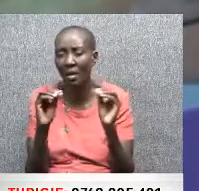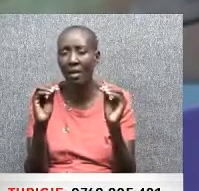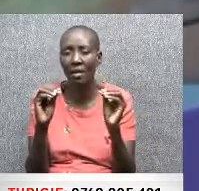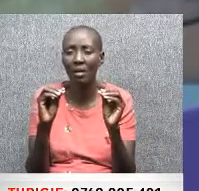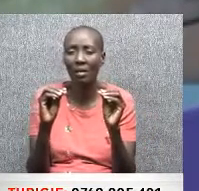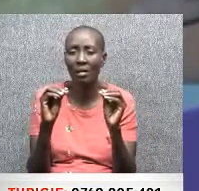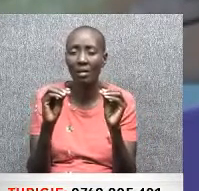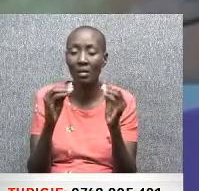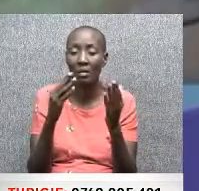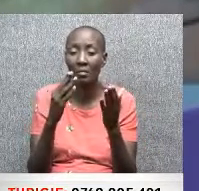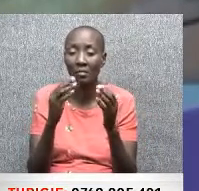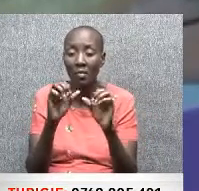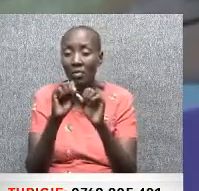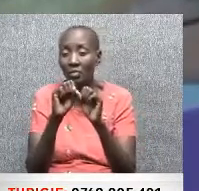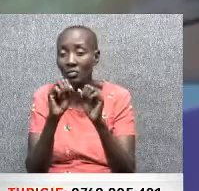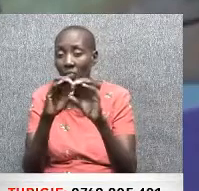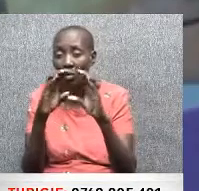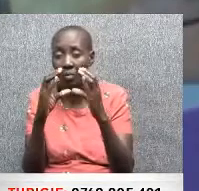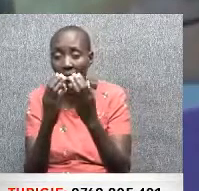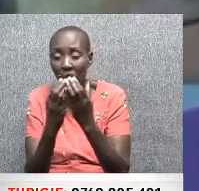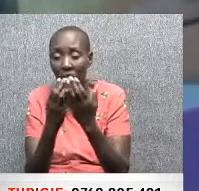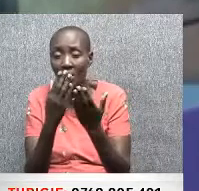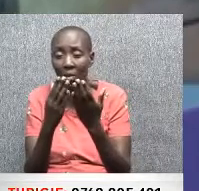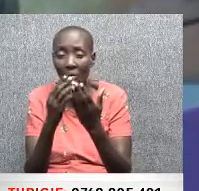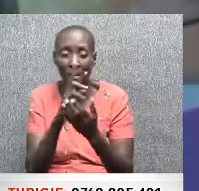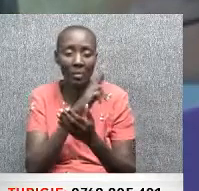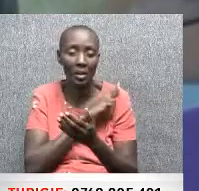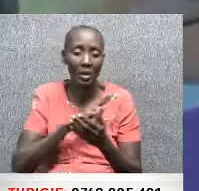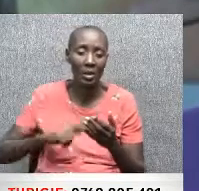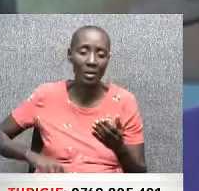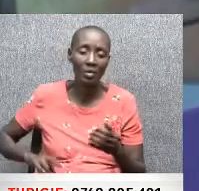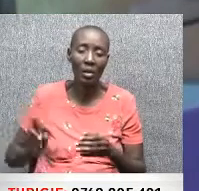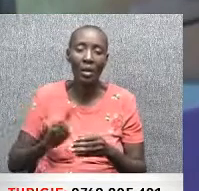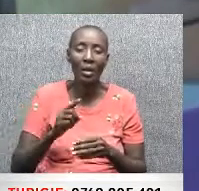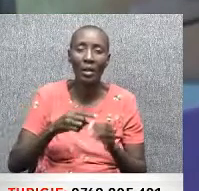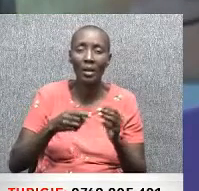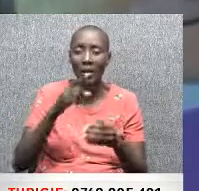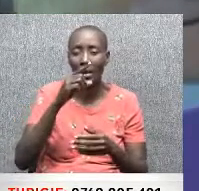ya kidini. He believed we are all God's children.